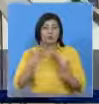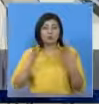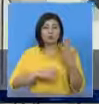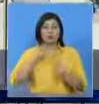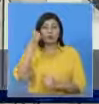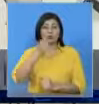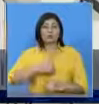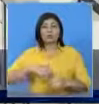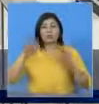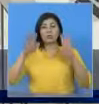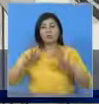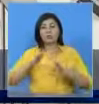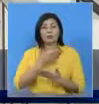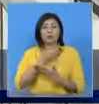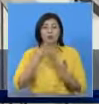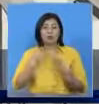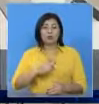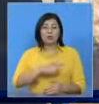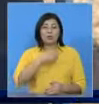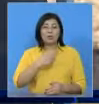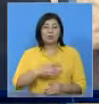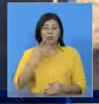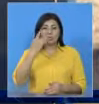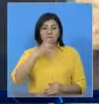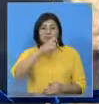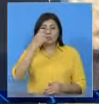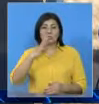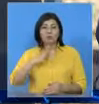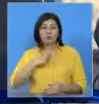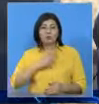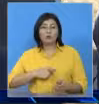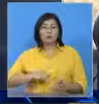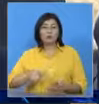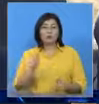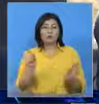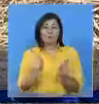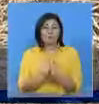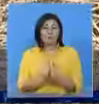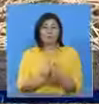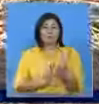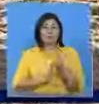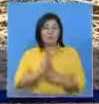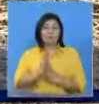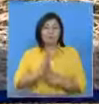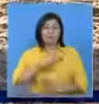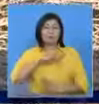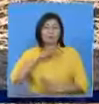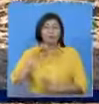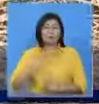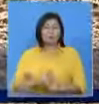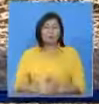мардымсыз әрі жаздың ыстығы тағы кері әсерін тигізді. Дегенмен өзен бойлай өскен қамыс та бой бермей кеткен.